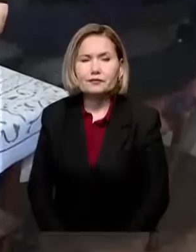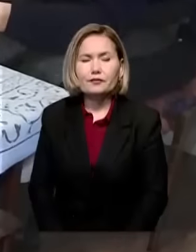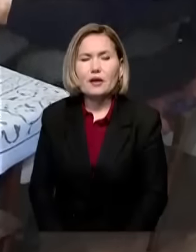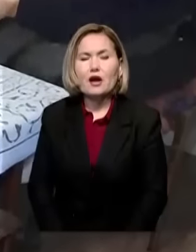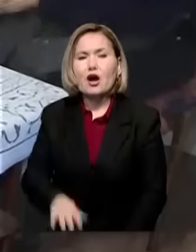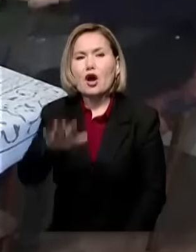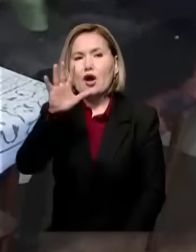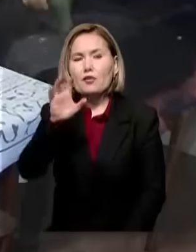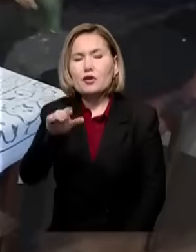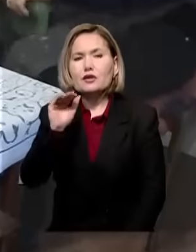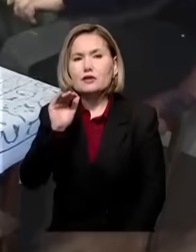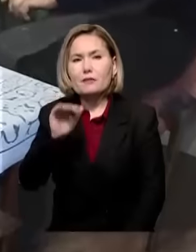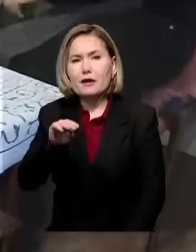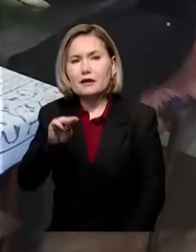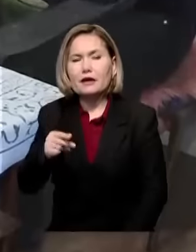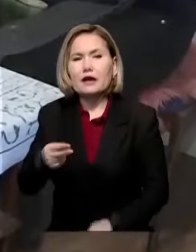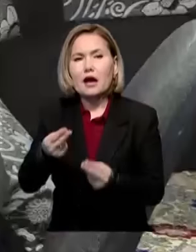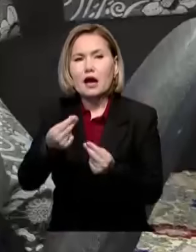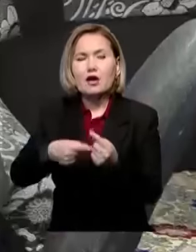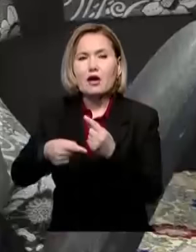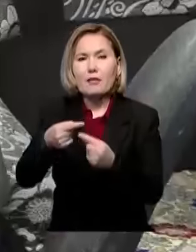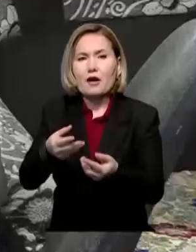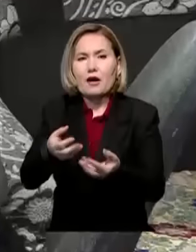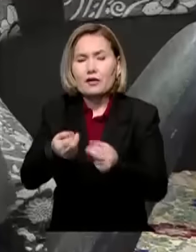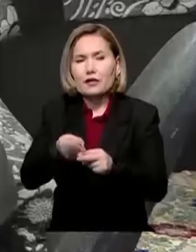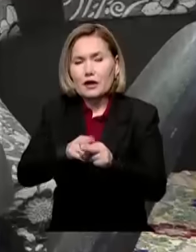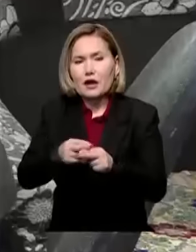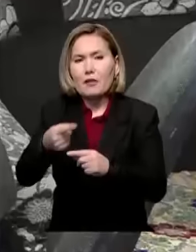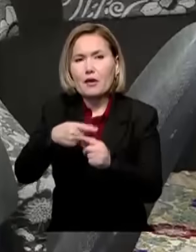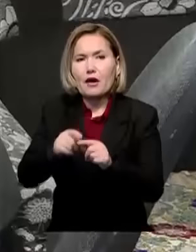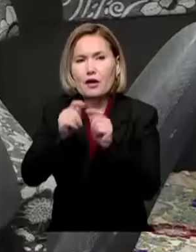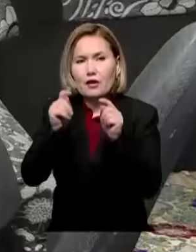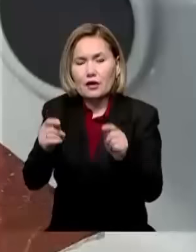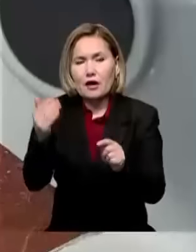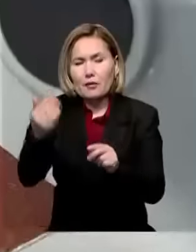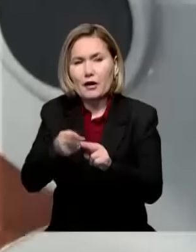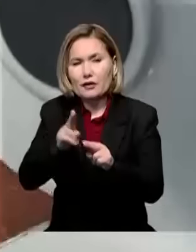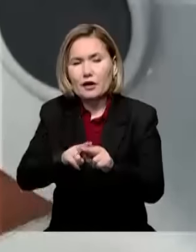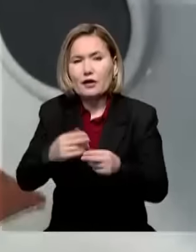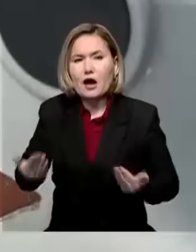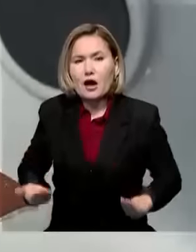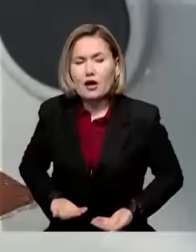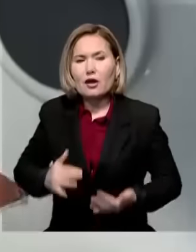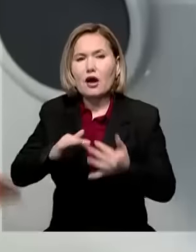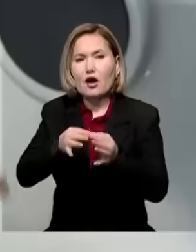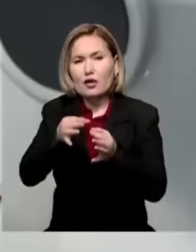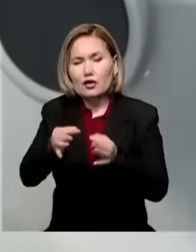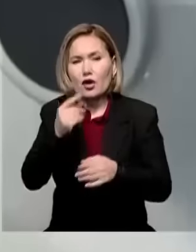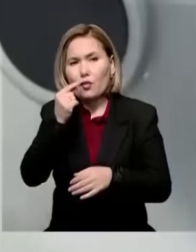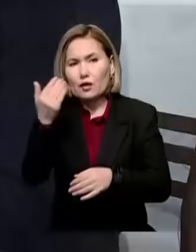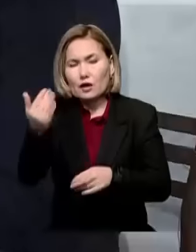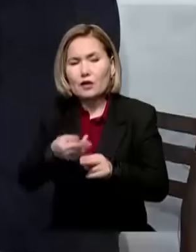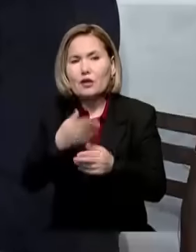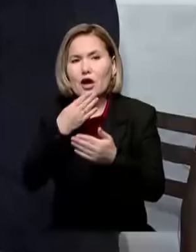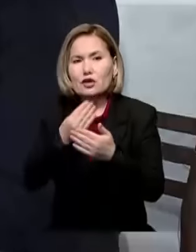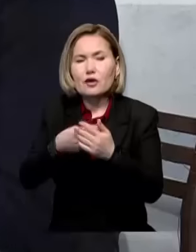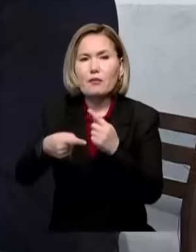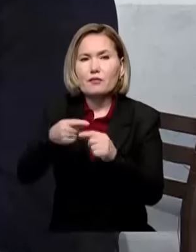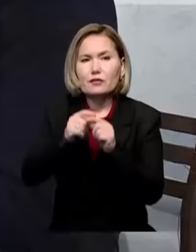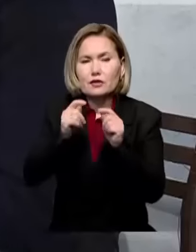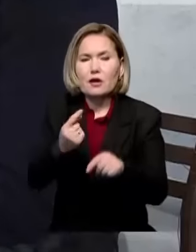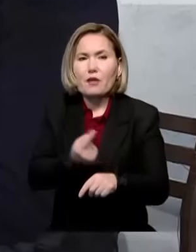500 мың теңгенің қайтарымсыз грантына қол жеткізіп, кәсібін кеңейткен азаматтың бірі Қалбатау ауылының тұрғыны Думан Бейсенбекұлы. Қазір өзінің жеке